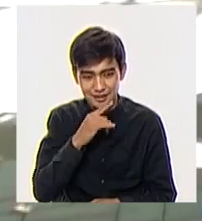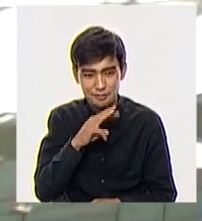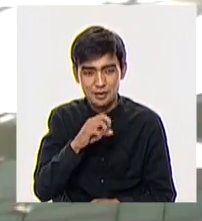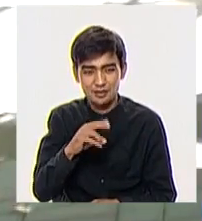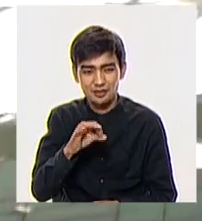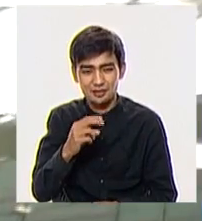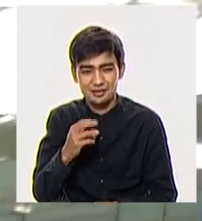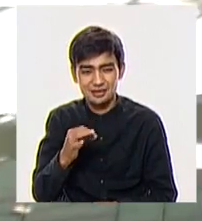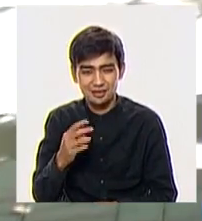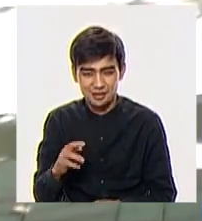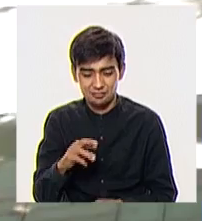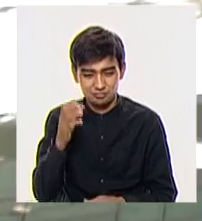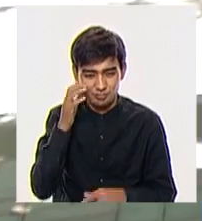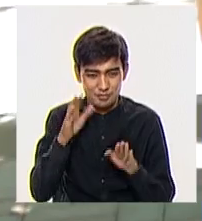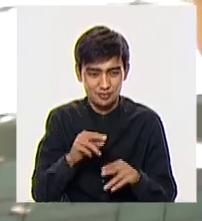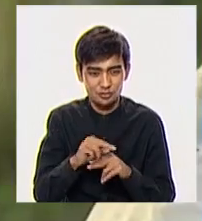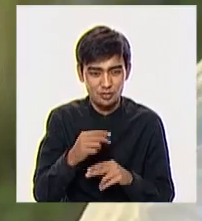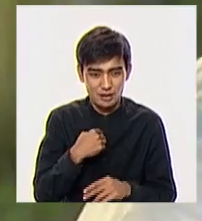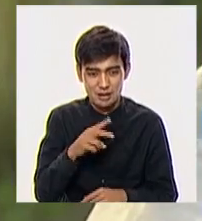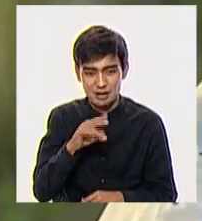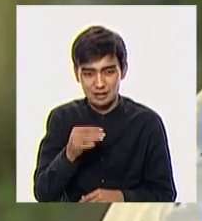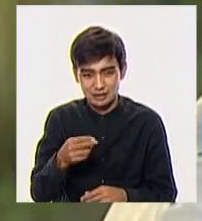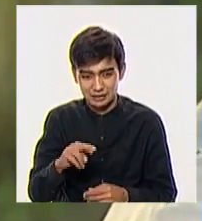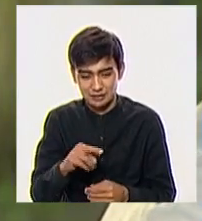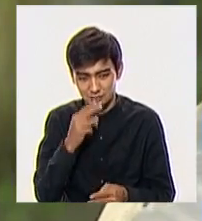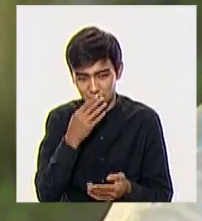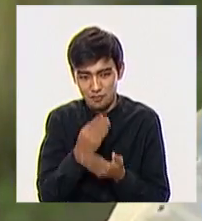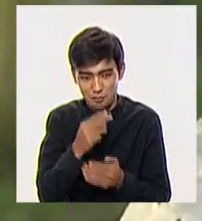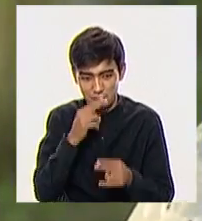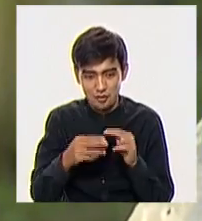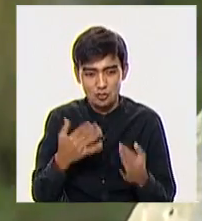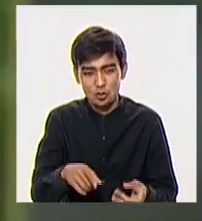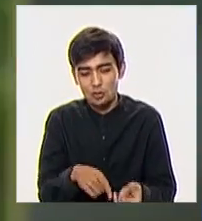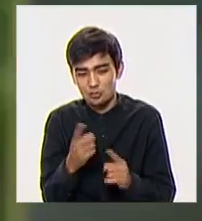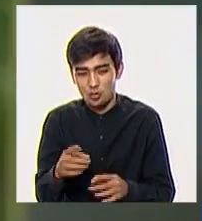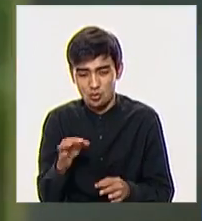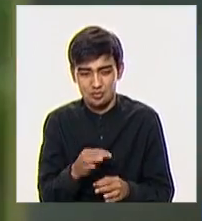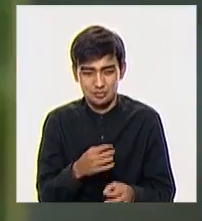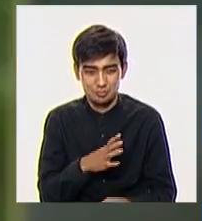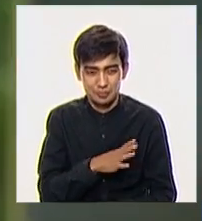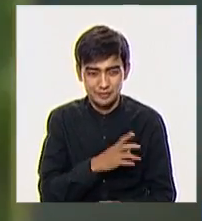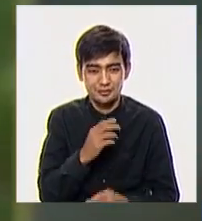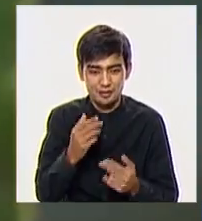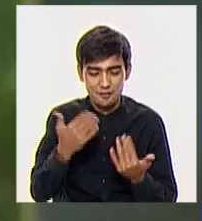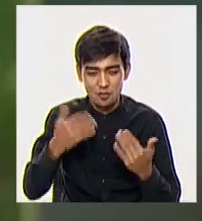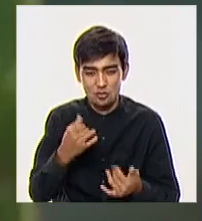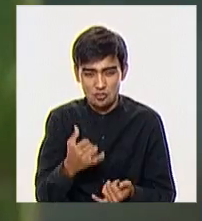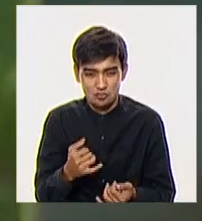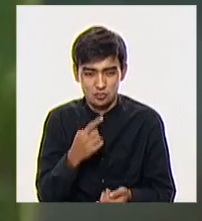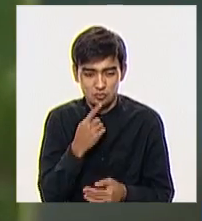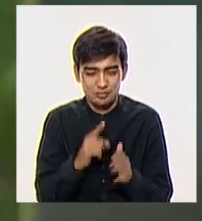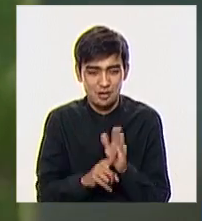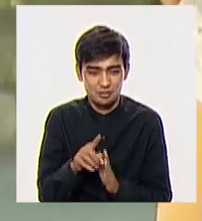беру университеті бірақ күнде лицензиясынан айырылып қалған. Ақыры әр білімгер басқа оқу орындарына ауысуға мәжбүр болған. Бүкіл қиындық та